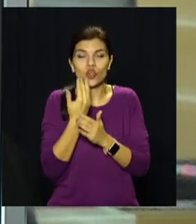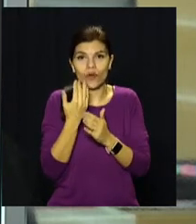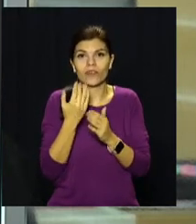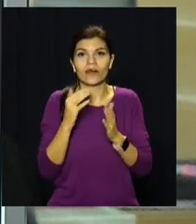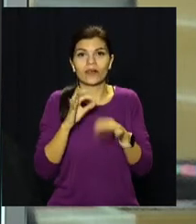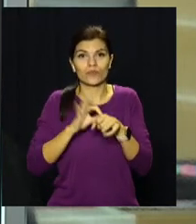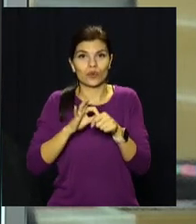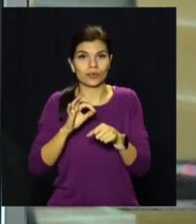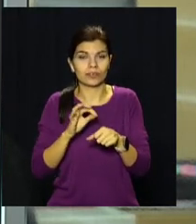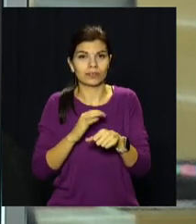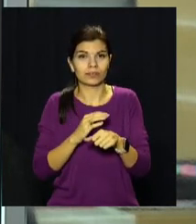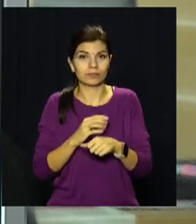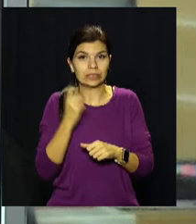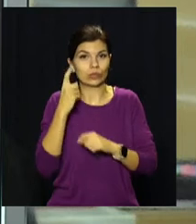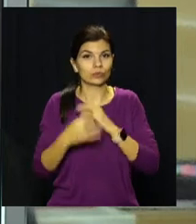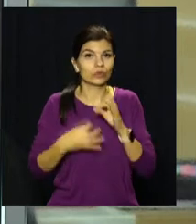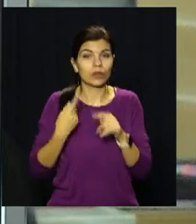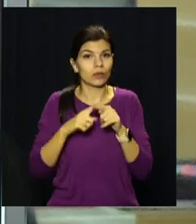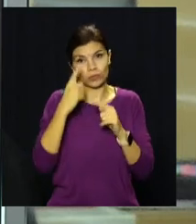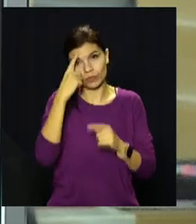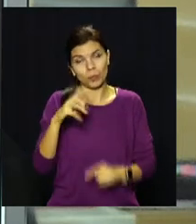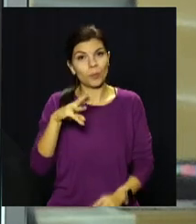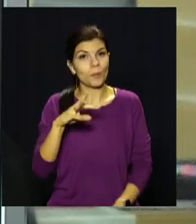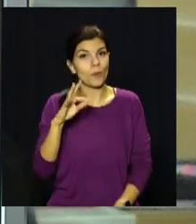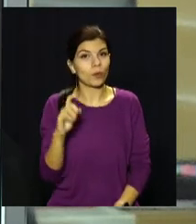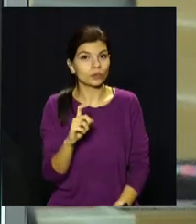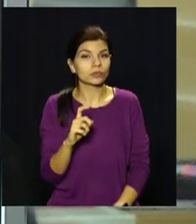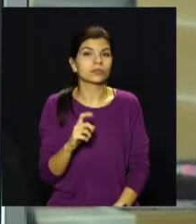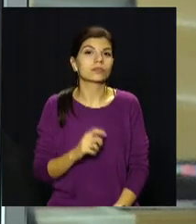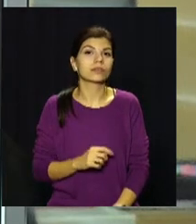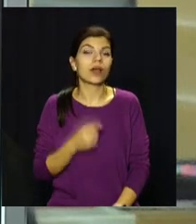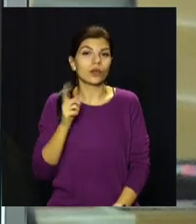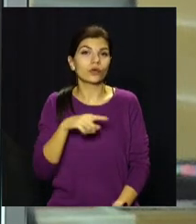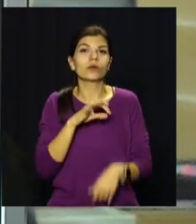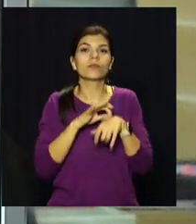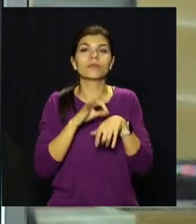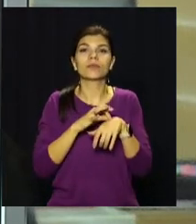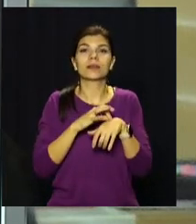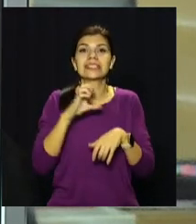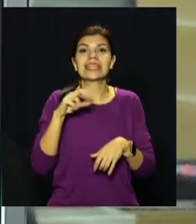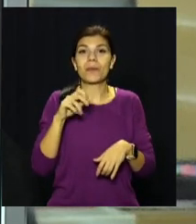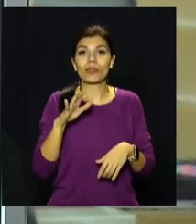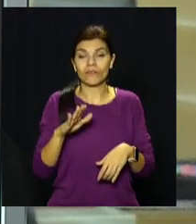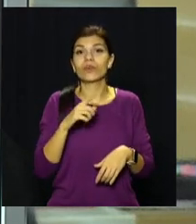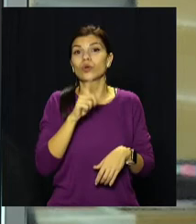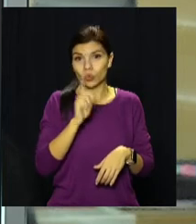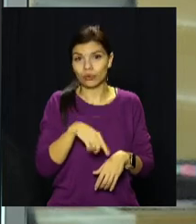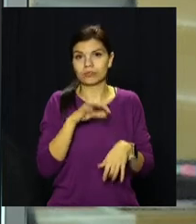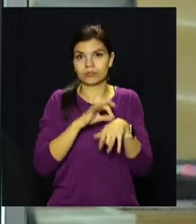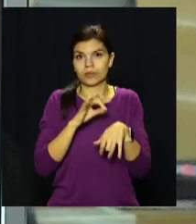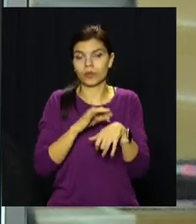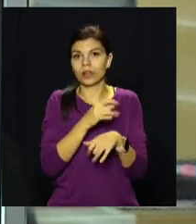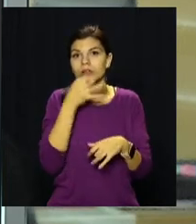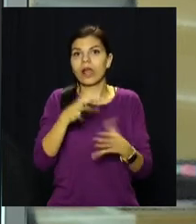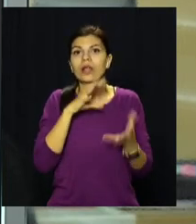випадків інфікування коронавірусом. Про це повідомили в МОЗ. Очільник відомства також захворів на ковід і розповів про перші